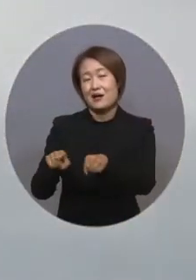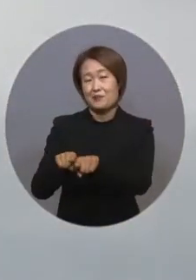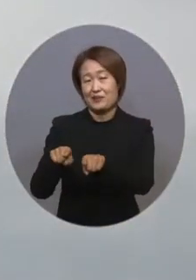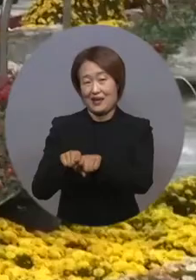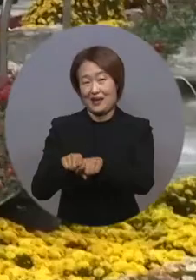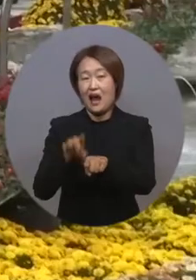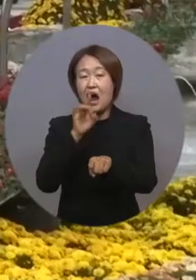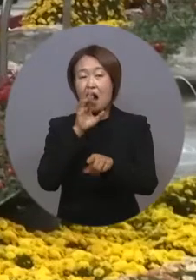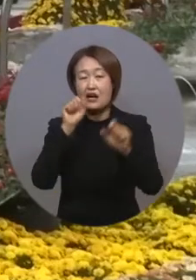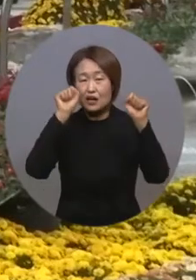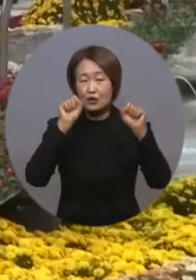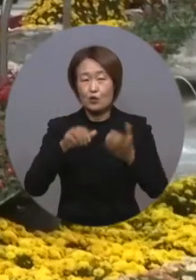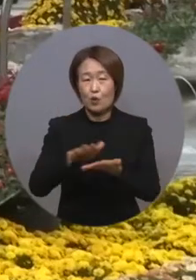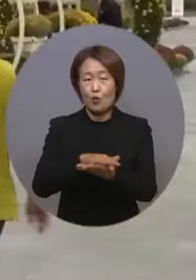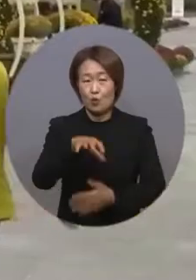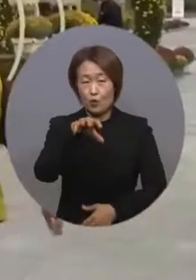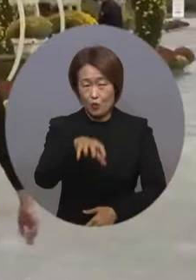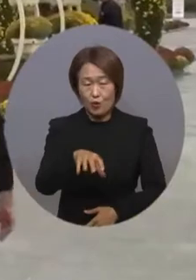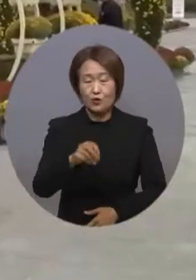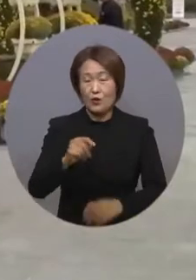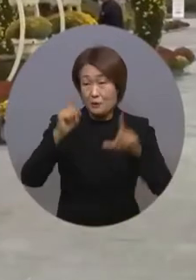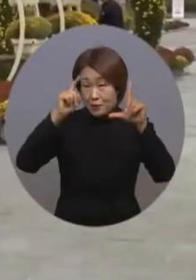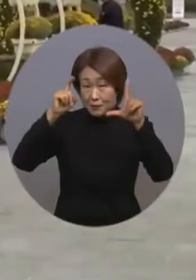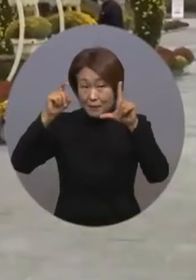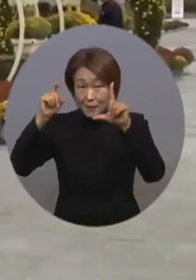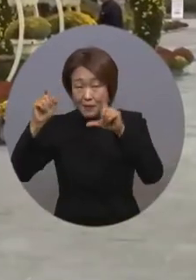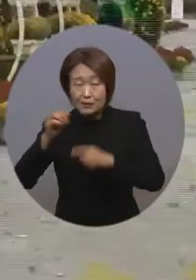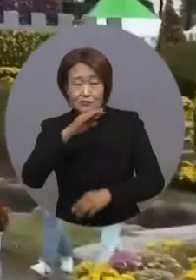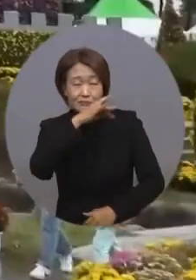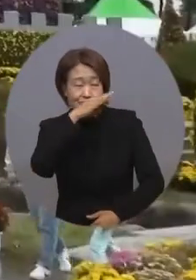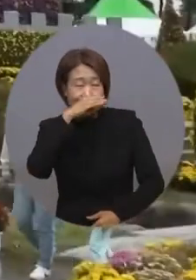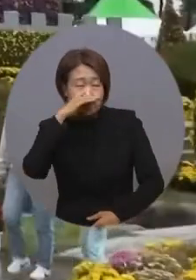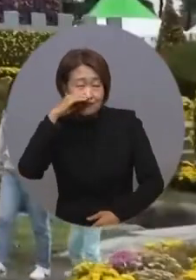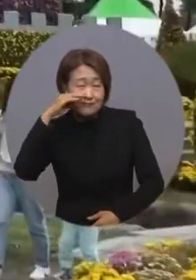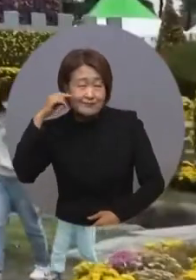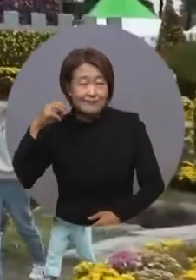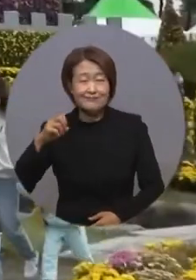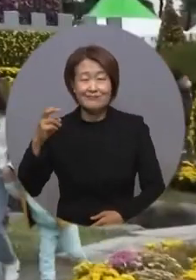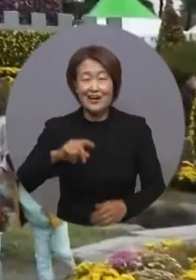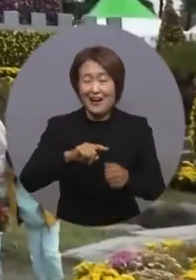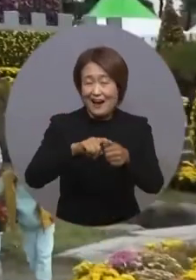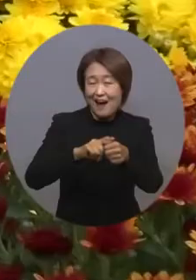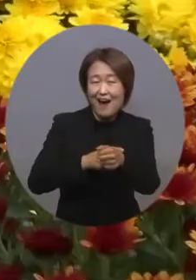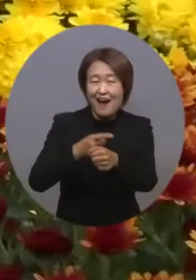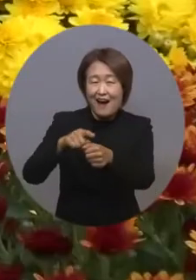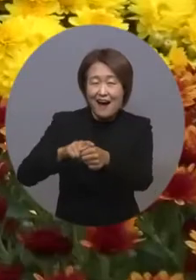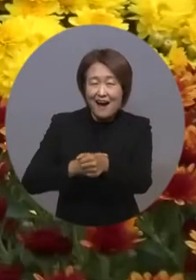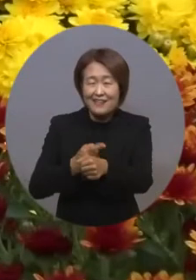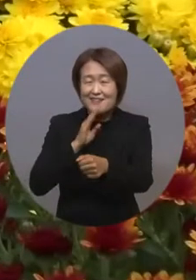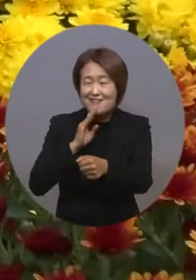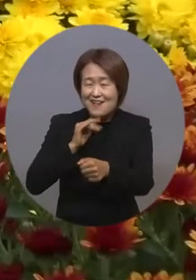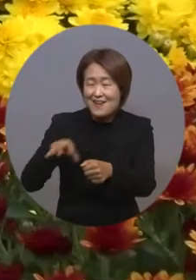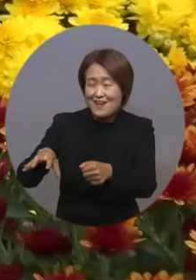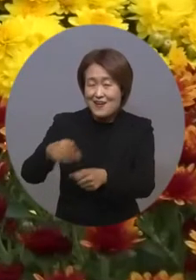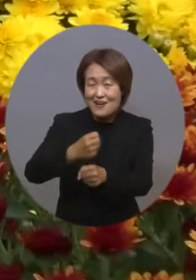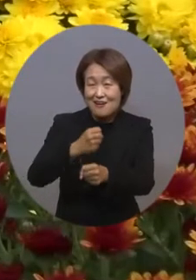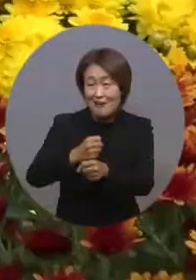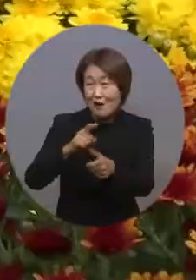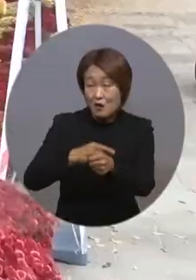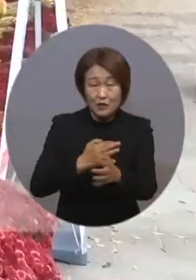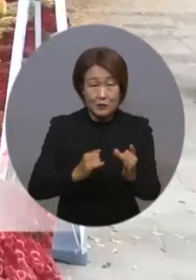중앙체육공원에 웰컴포토존, 국화향기정원, 친환경 테마존을 조성해 찾은 이들의 눈길을